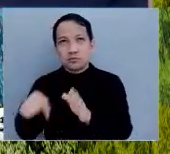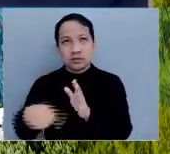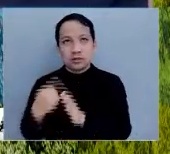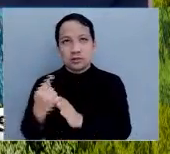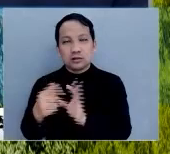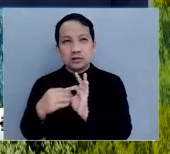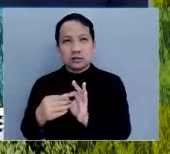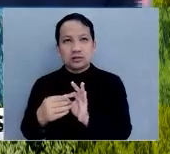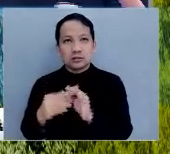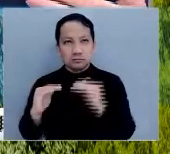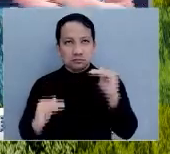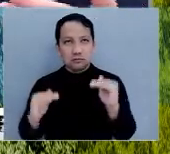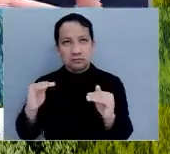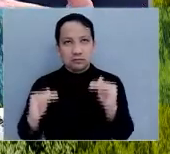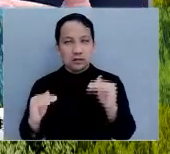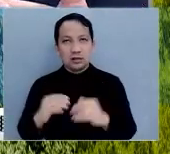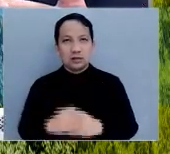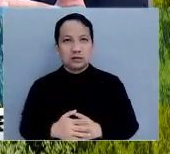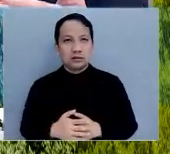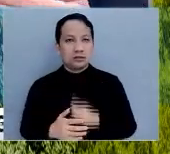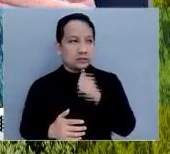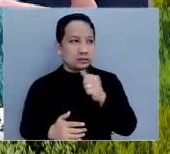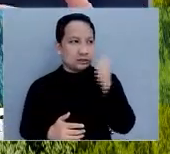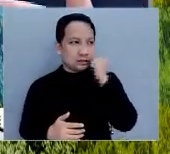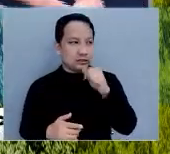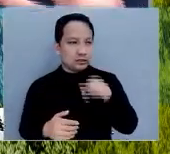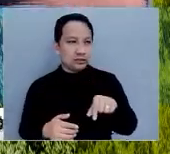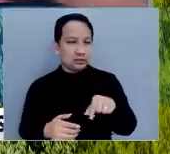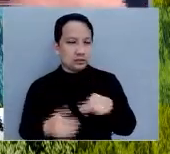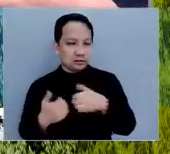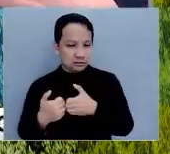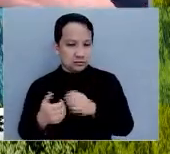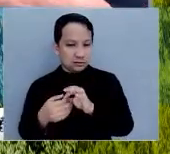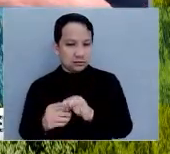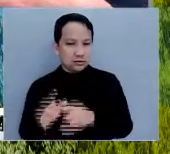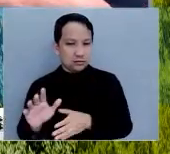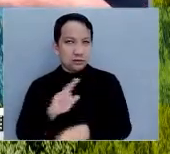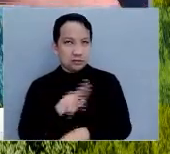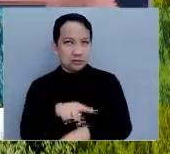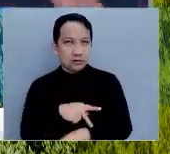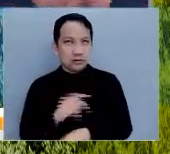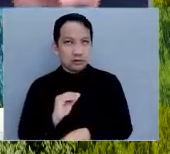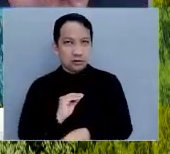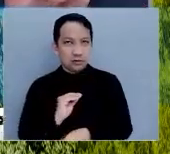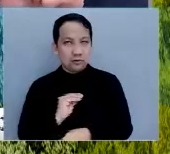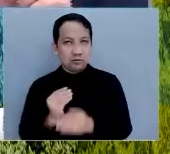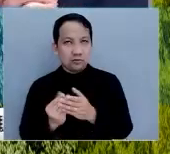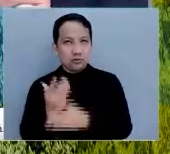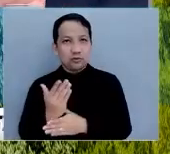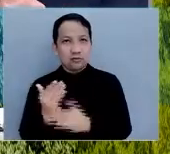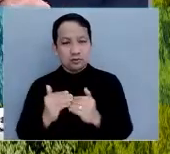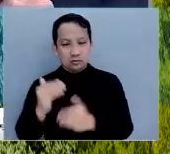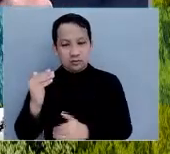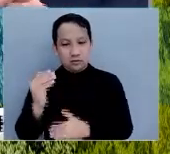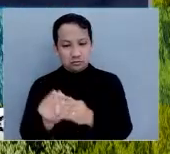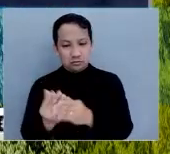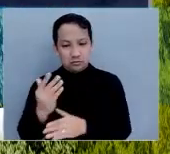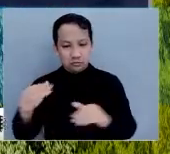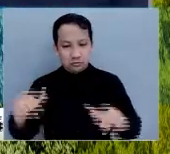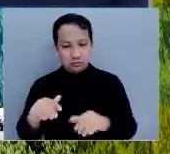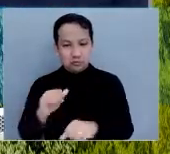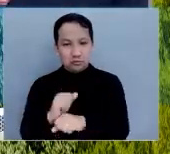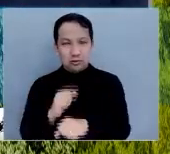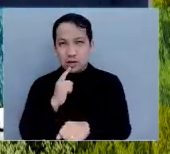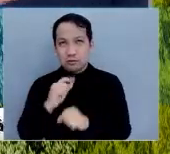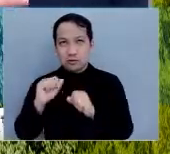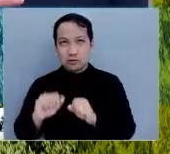some sort of balance, not only sa relationships, but yung personal growth mo. Mm-hmm. Kasi as long as you're growing while working, uh-huh,